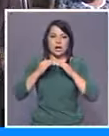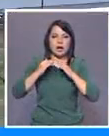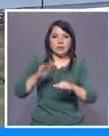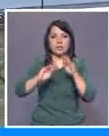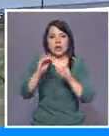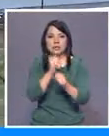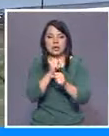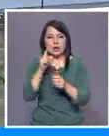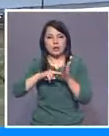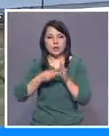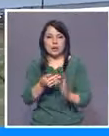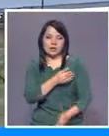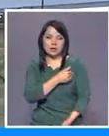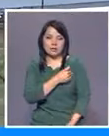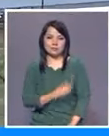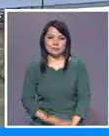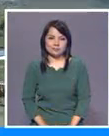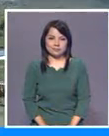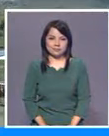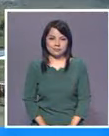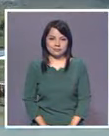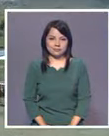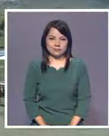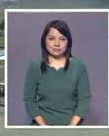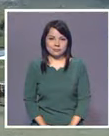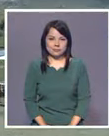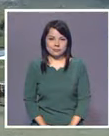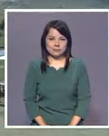жоспарлап отыр. Шығыс Қазақстаннан Берік Көшербаев, Ермек Иманғазы, Ұлттық арна.